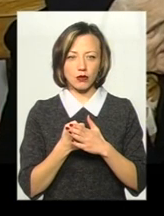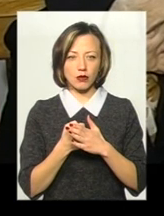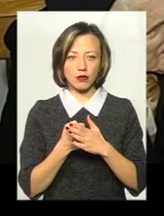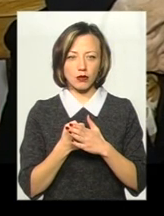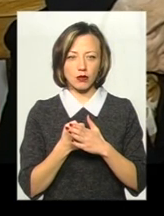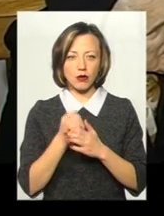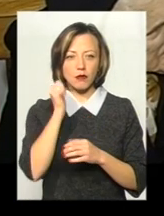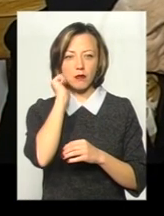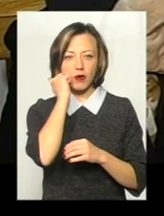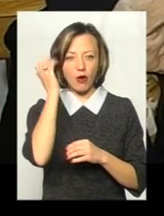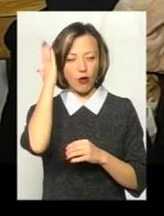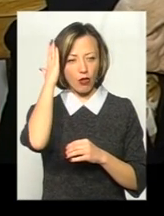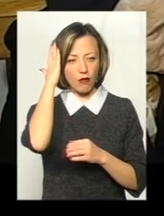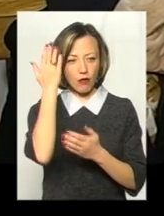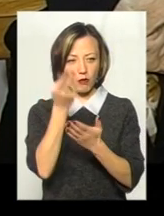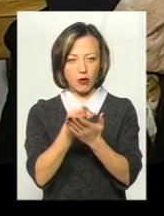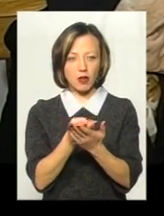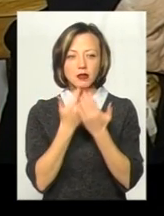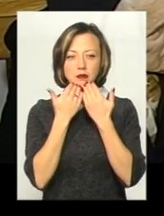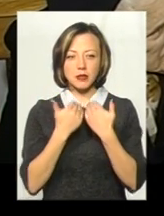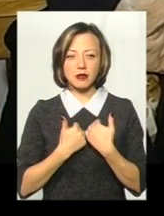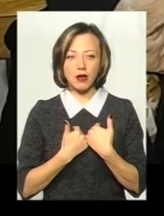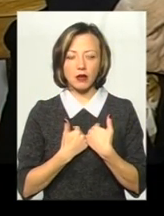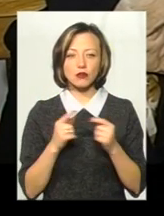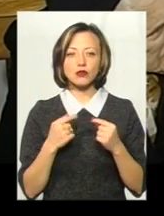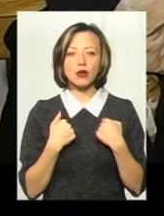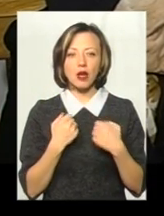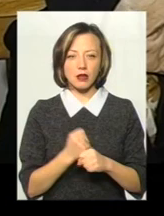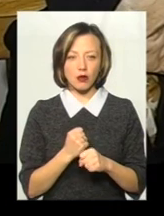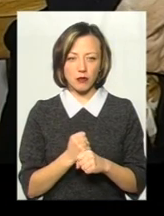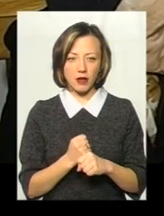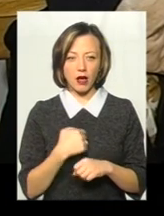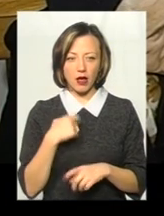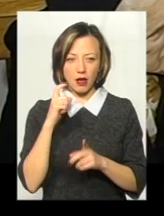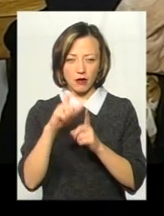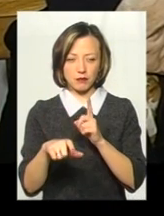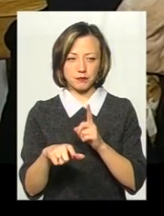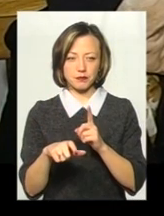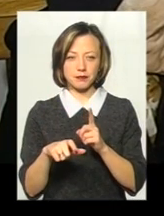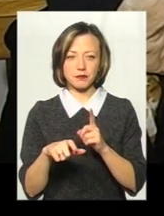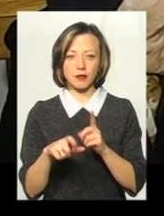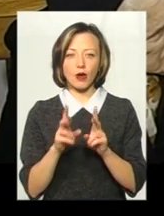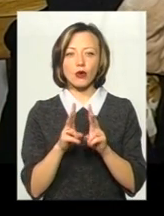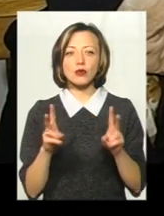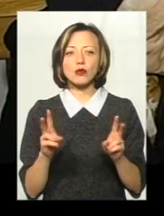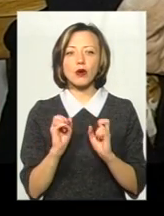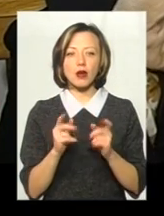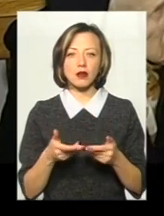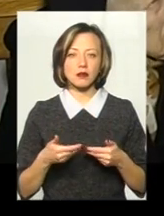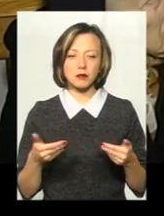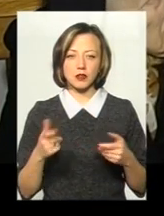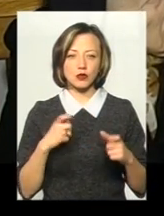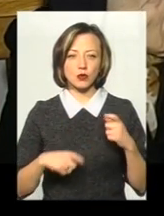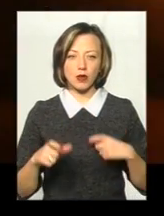головою її на коліна поклали, і вона тоді спитала, що я наробив. А я тоді сказав, а хто як не ми, хто як